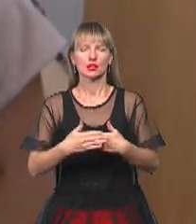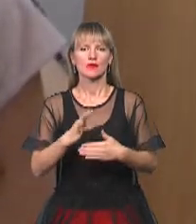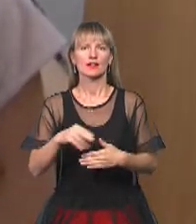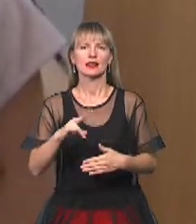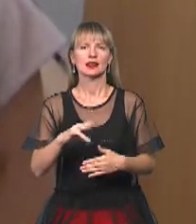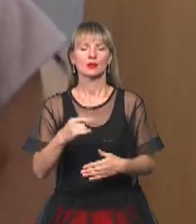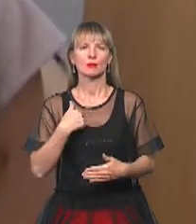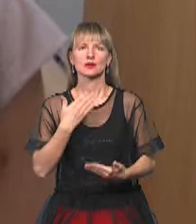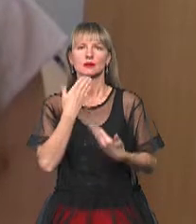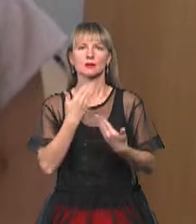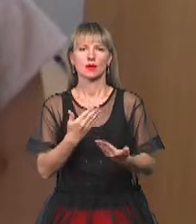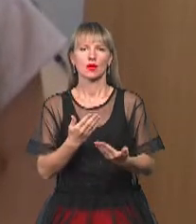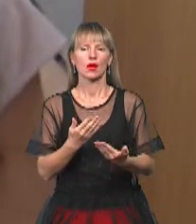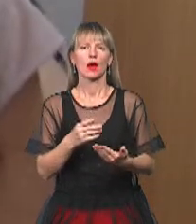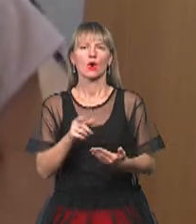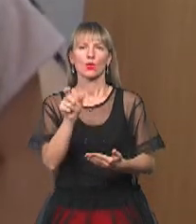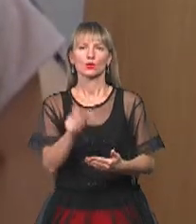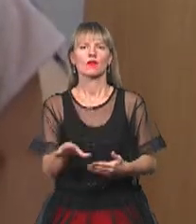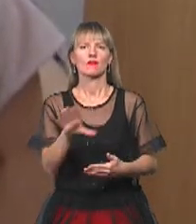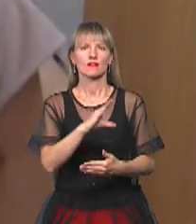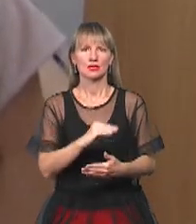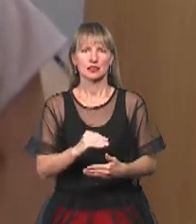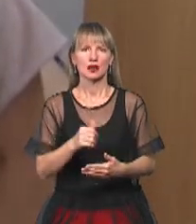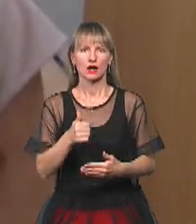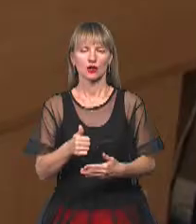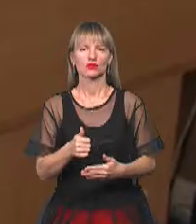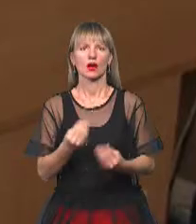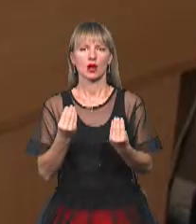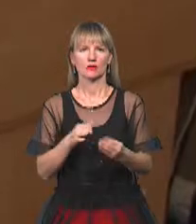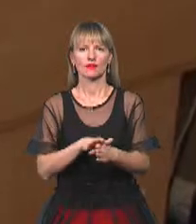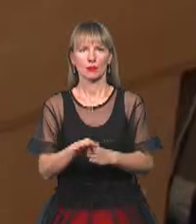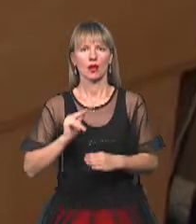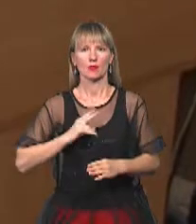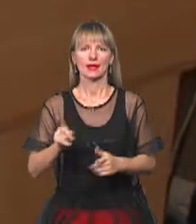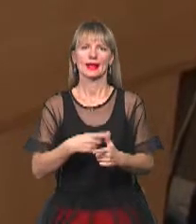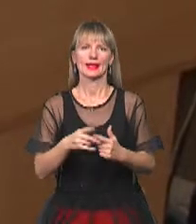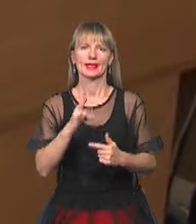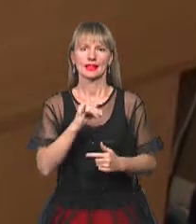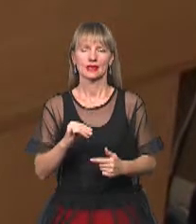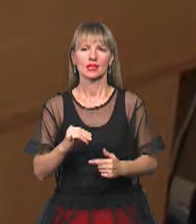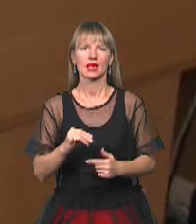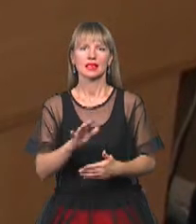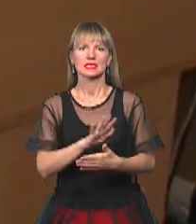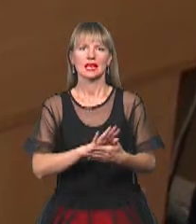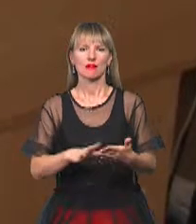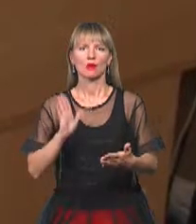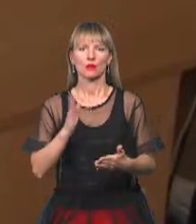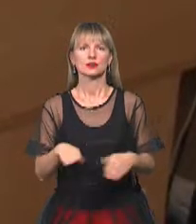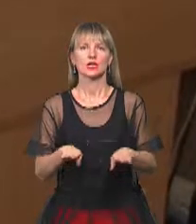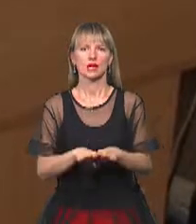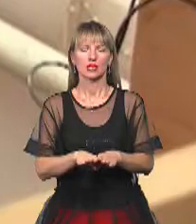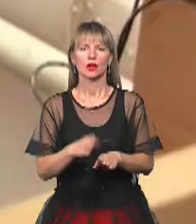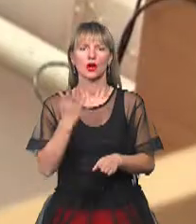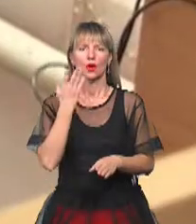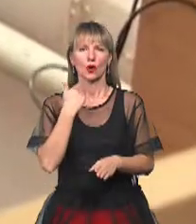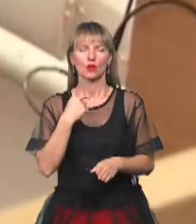людині, запитуємо, чи все влаштовує, якісно виконала чи ні. Заявка може бути закрита тільки коли заявник телефоном